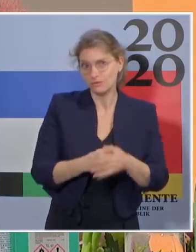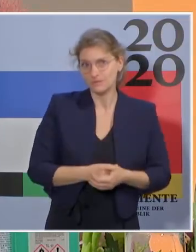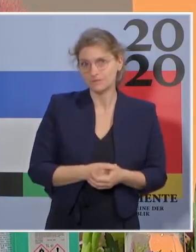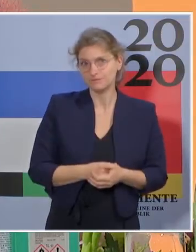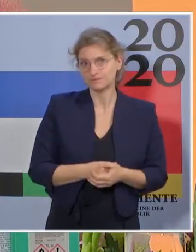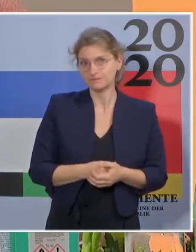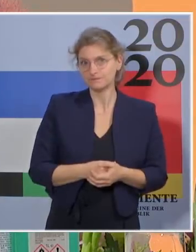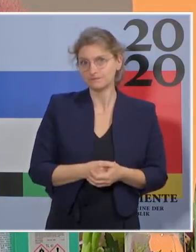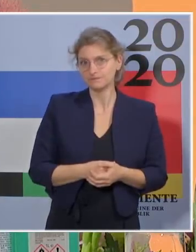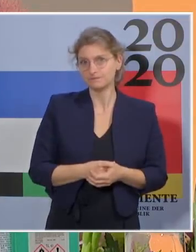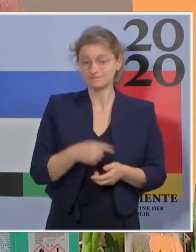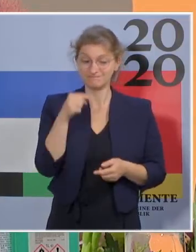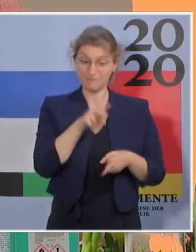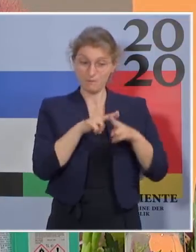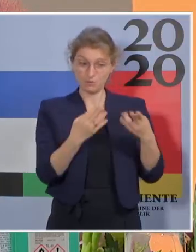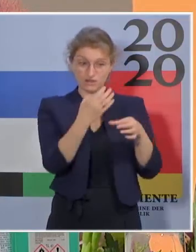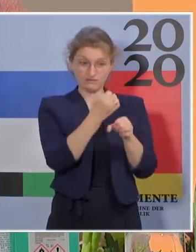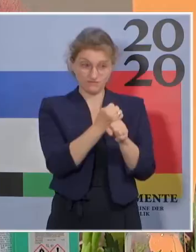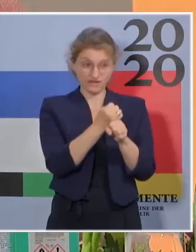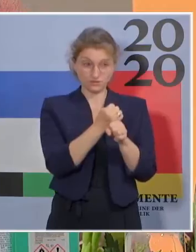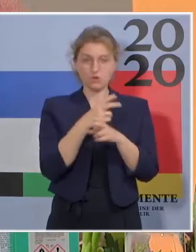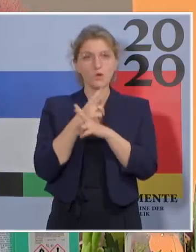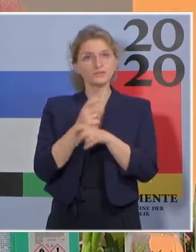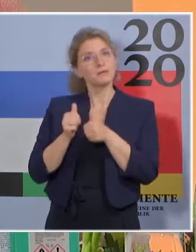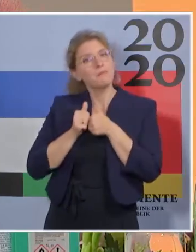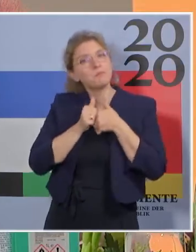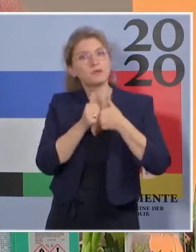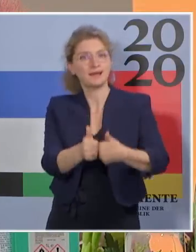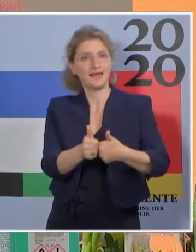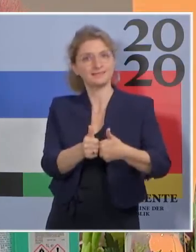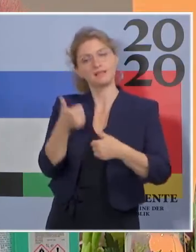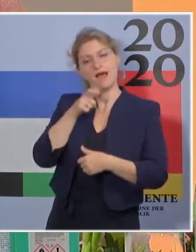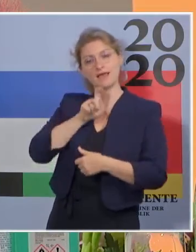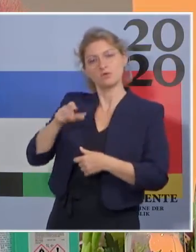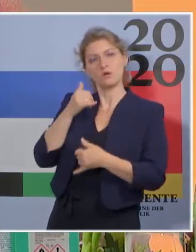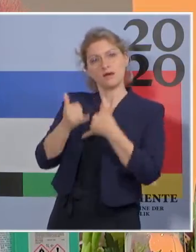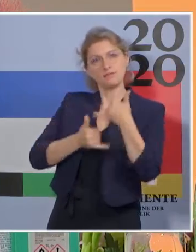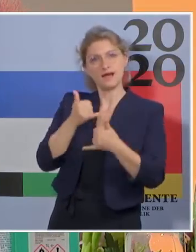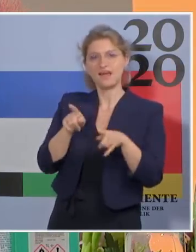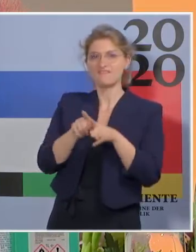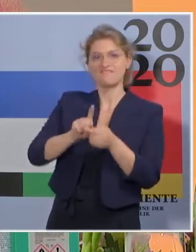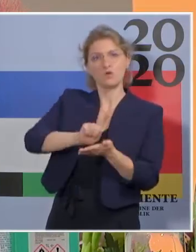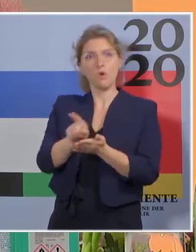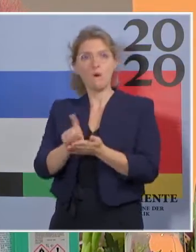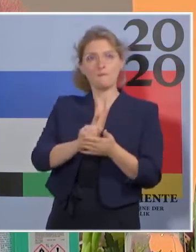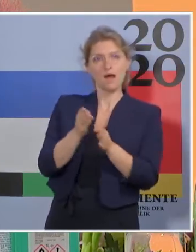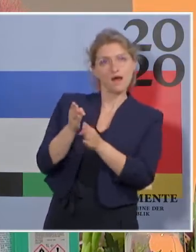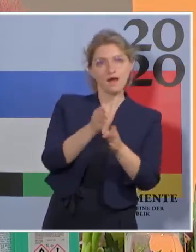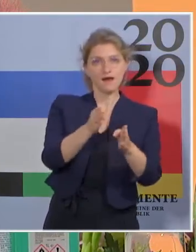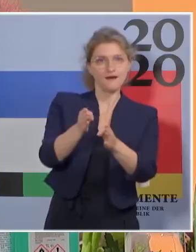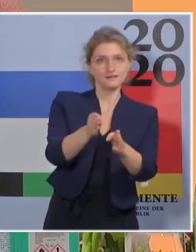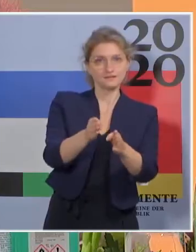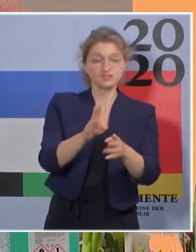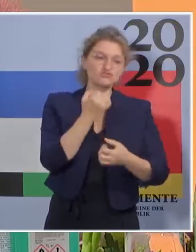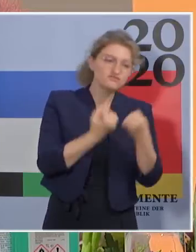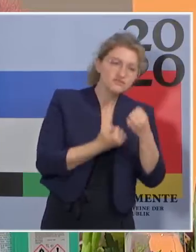unser Österreich durch 100 Jahre gebracht, gleichsam wie ein Kompass. Sie hat geholfen, durch schwierige Phasen zu kommen.